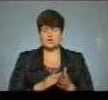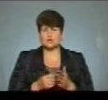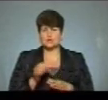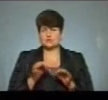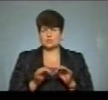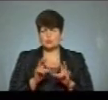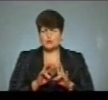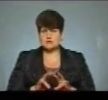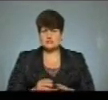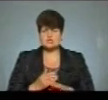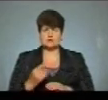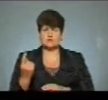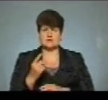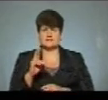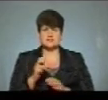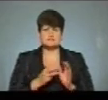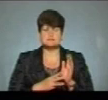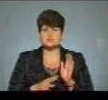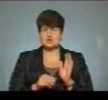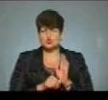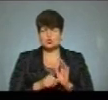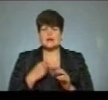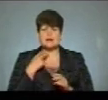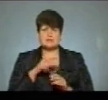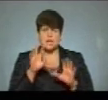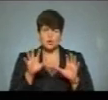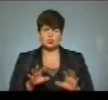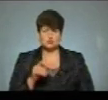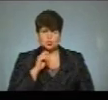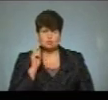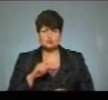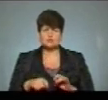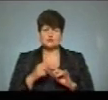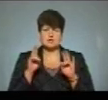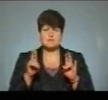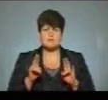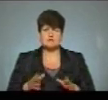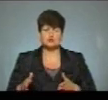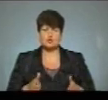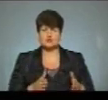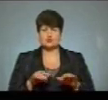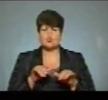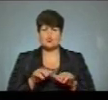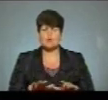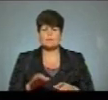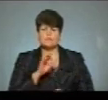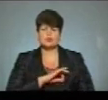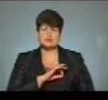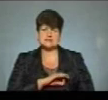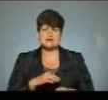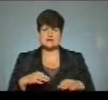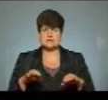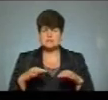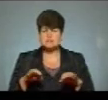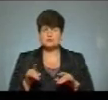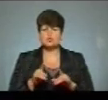до частини 1 статті 286 Кримінального кодексу України. Порушення правил безпеки дорожнього руху або експлуатації транспорту особою,